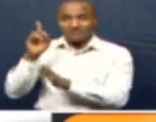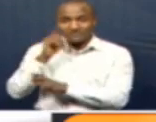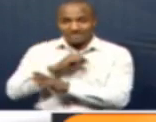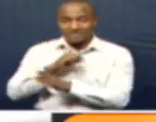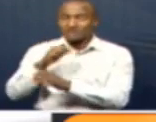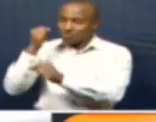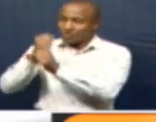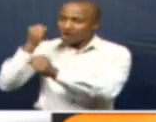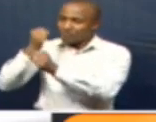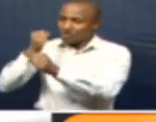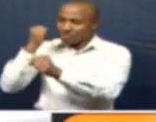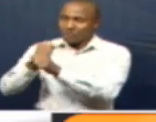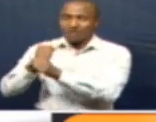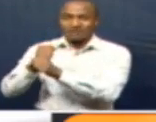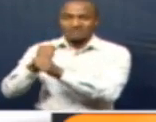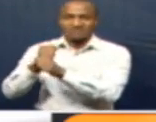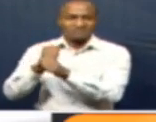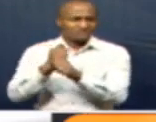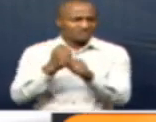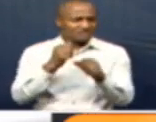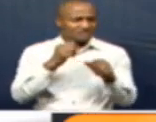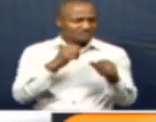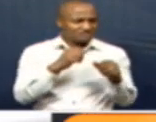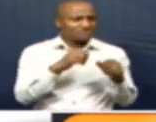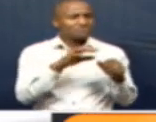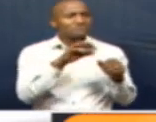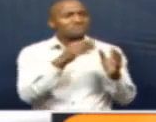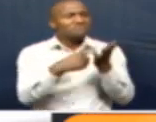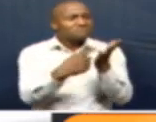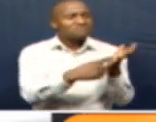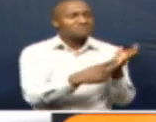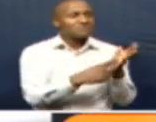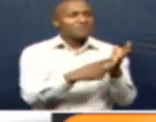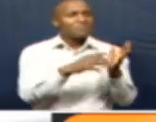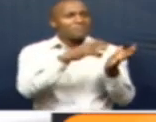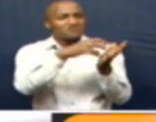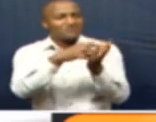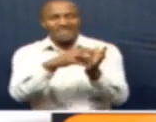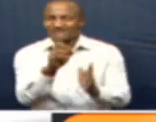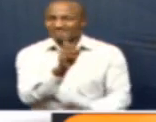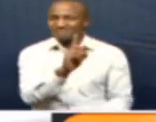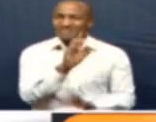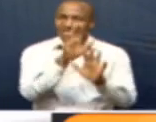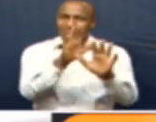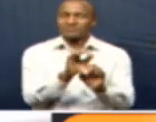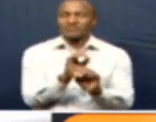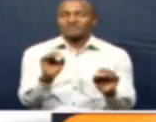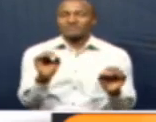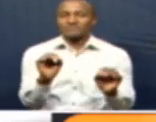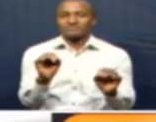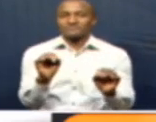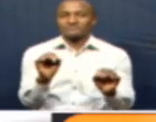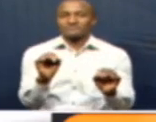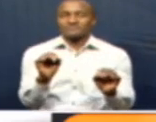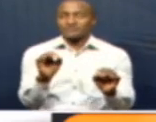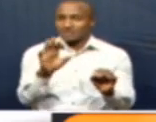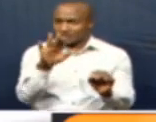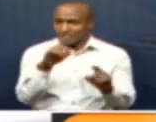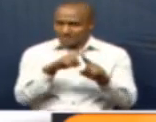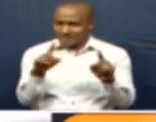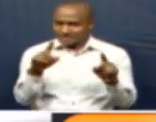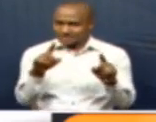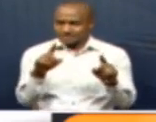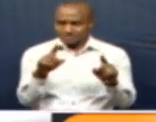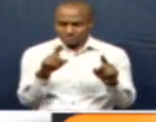badala ya kuanza kufanya mazungumzo ya kujitafutia mamlaka zaidi. Na kama anavyoarifu mwanahabari wetu Faiza Maganga, ni kwamba mchakato wa kura ya